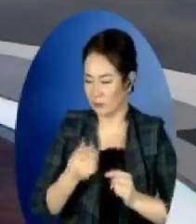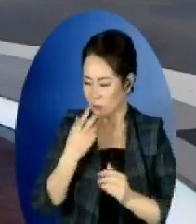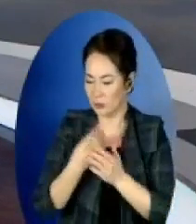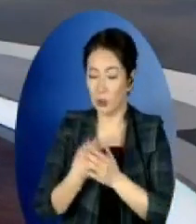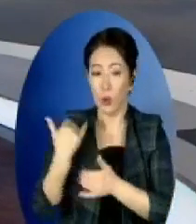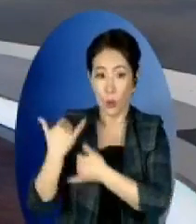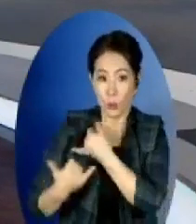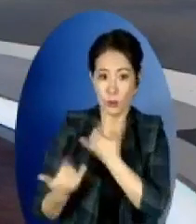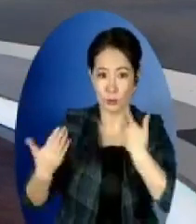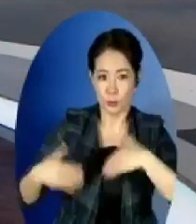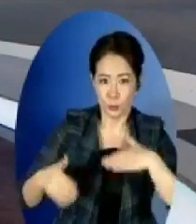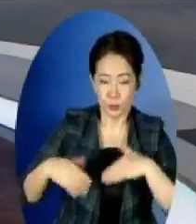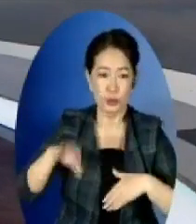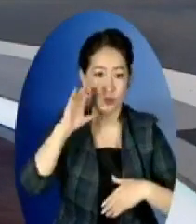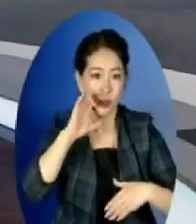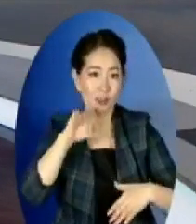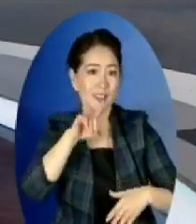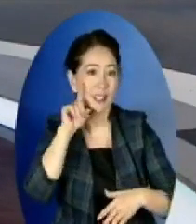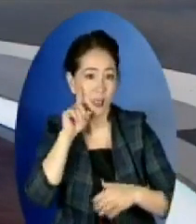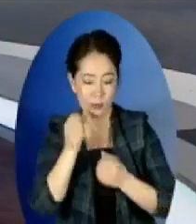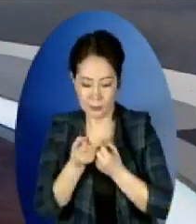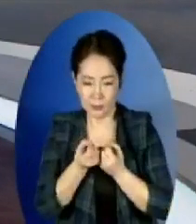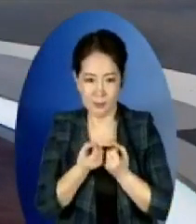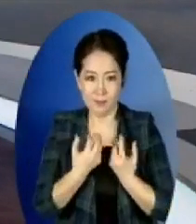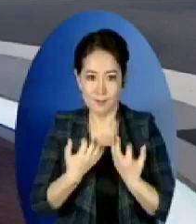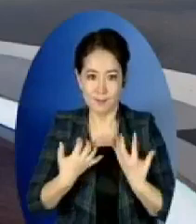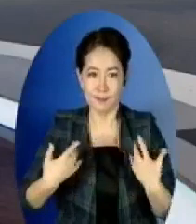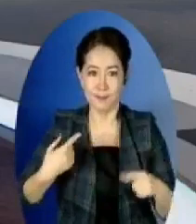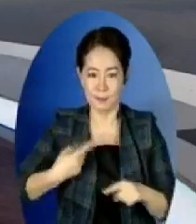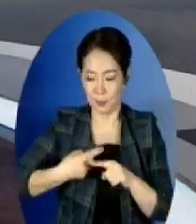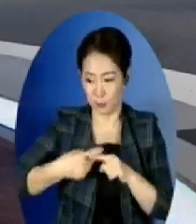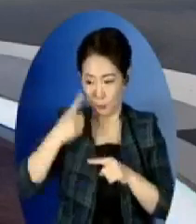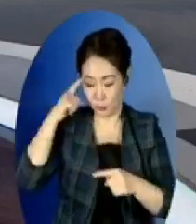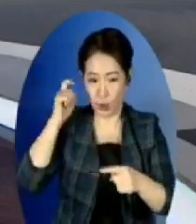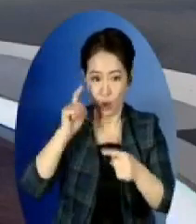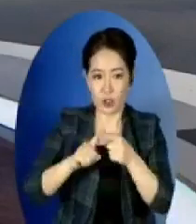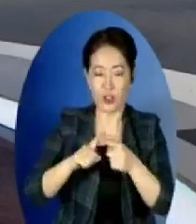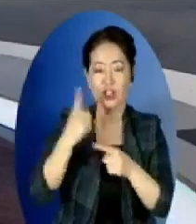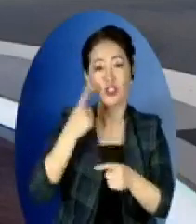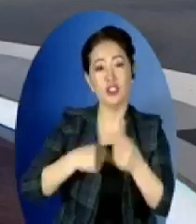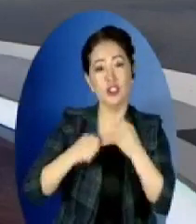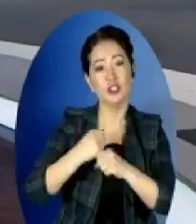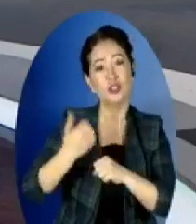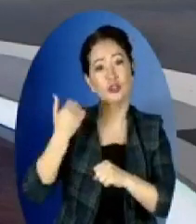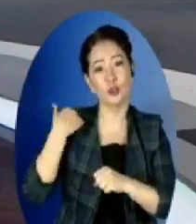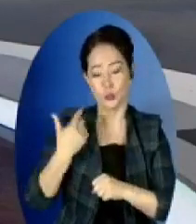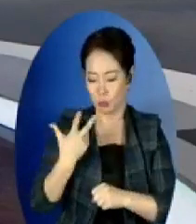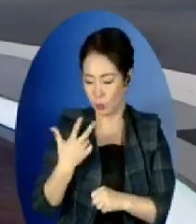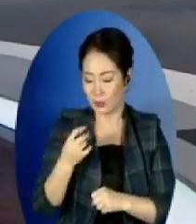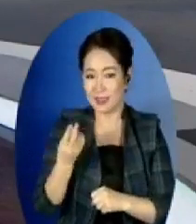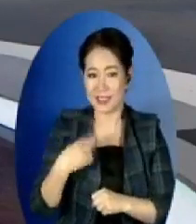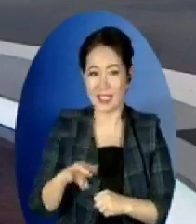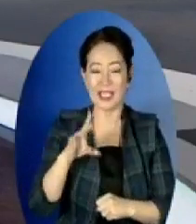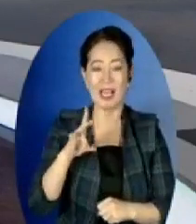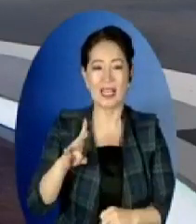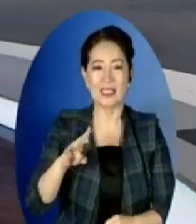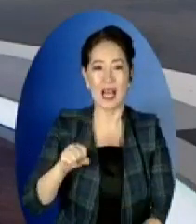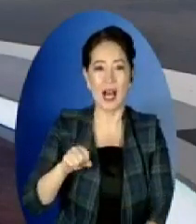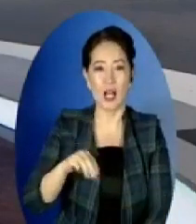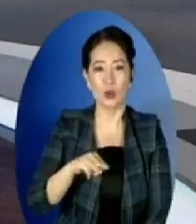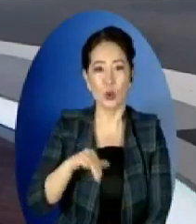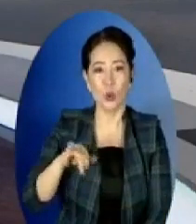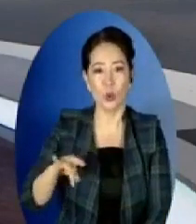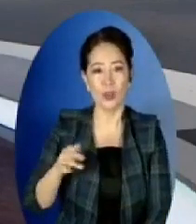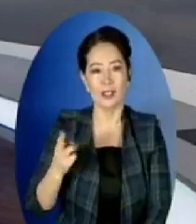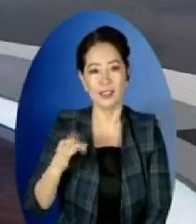бүжгээрээ хичээлж байгаа сонирхож байгаа залуучуудын тоог нэмэгдүүлэх зорилгоор өнгөрсөн оны 3 дугаар сараас Natur Dance бүжгийн продакшнаас санаачлан